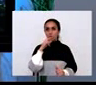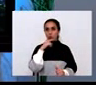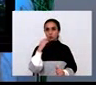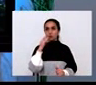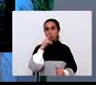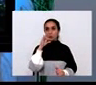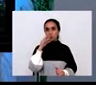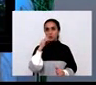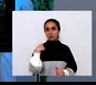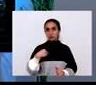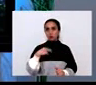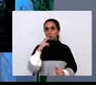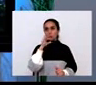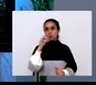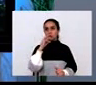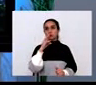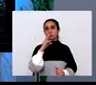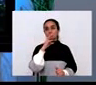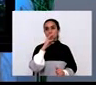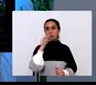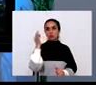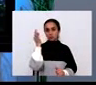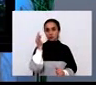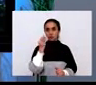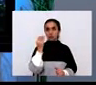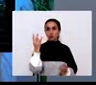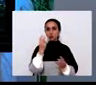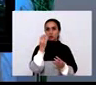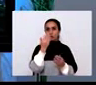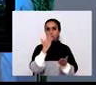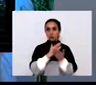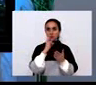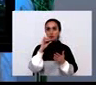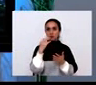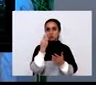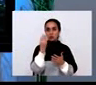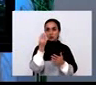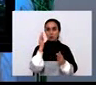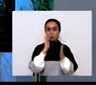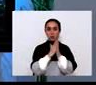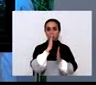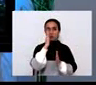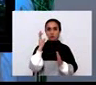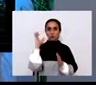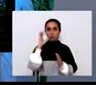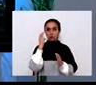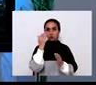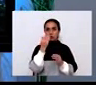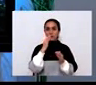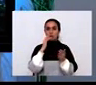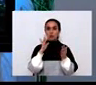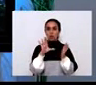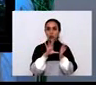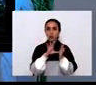А если не говорит, как скажем? Нужные вам книги есть в Национальной библиотеке Узбекистана и в электронных